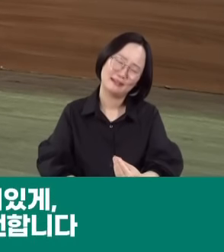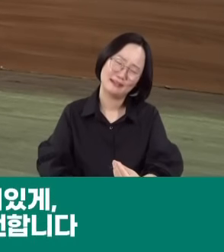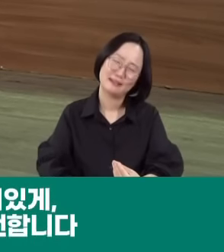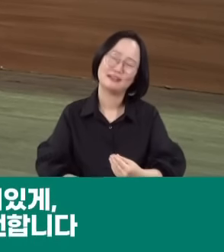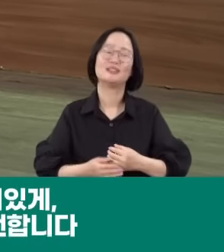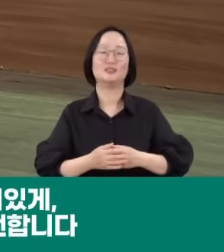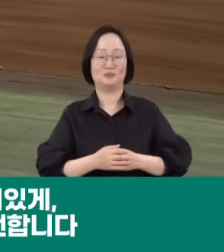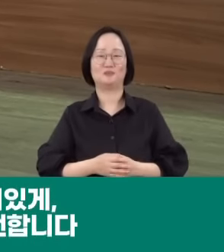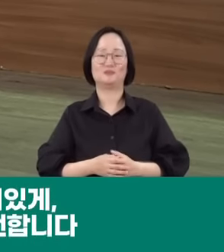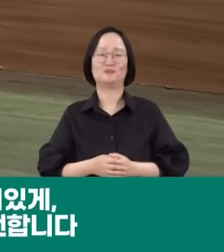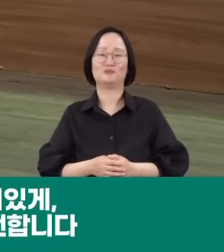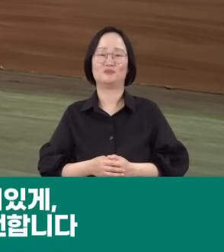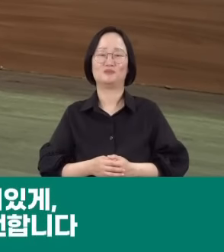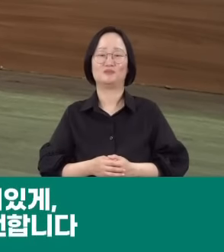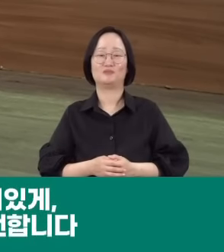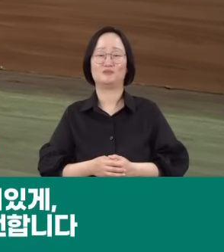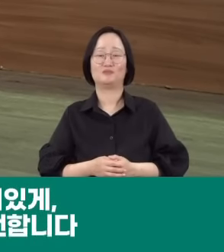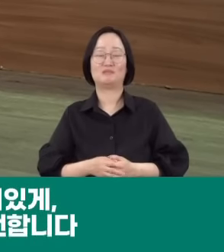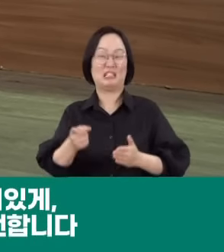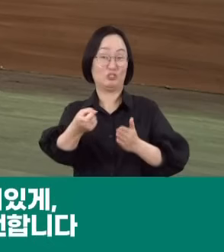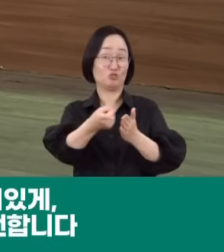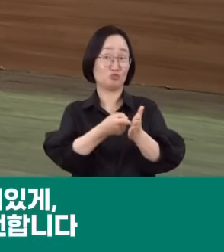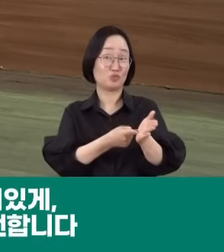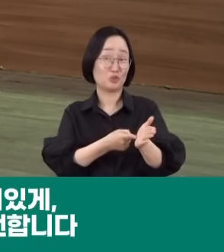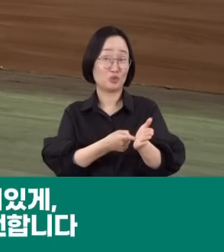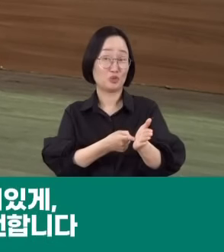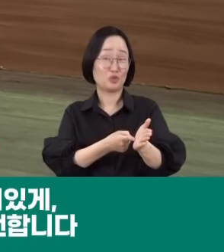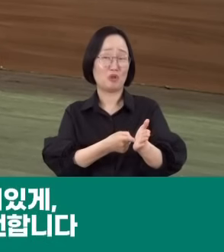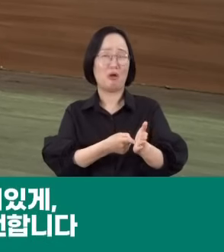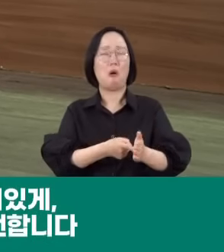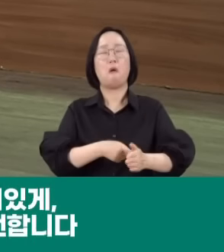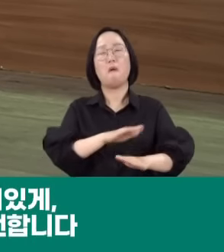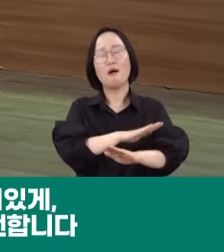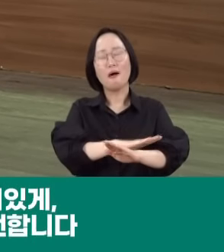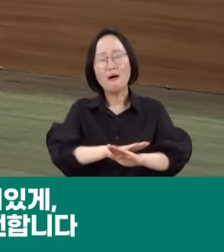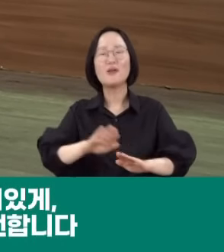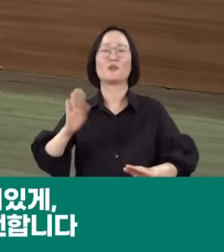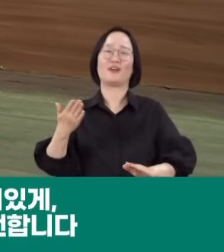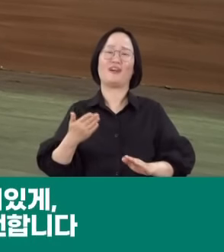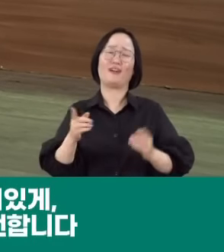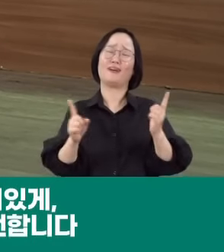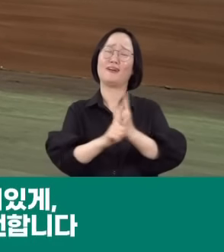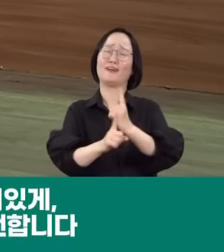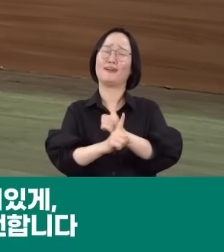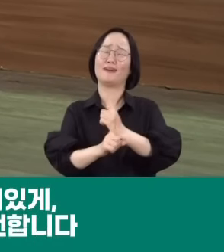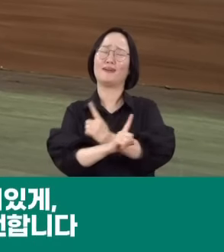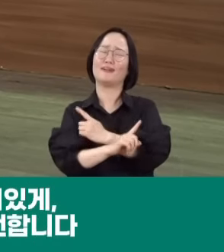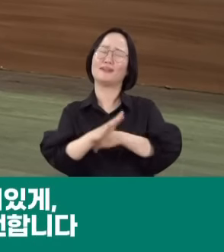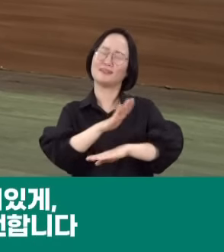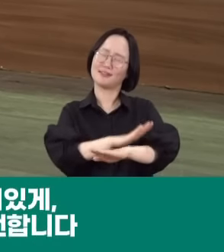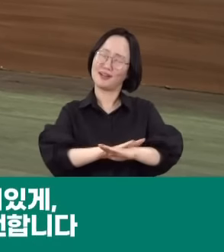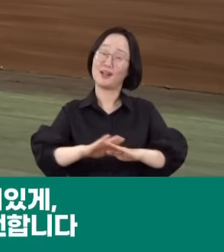아니나 다를까 수술도 잘되고 치료도 잘돼서 지금은